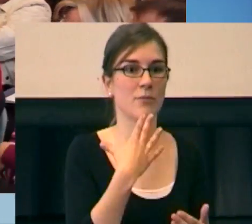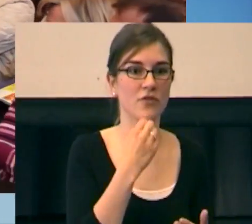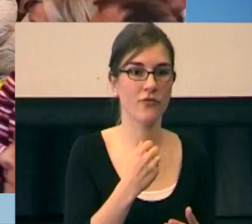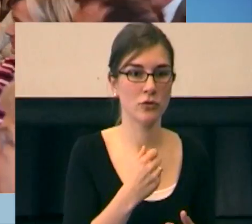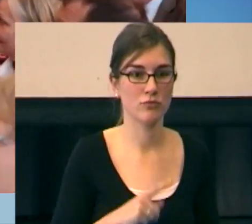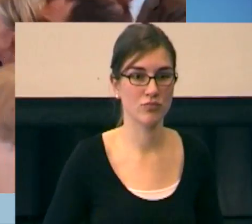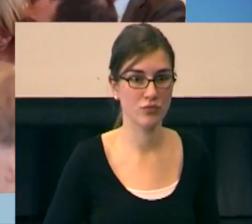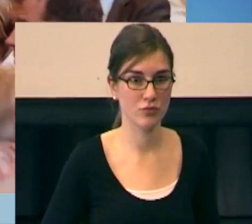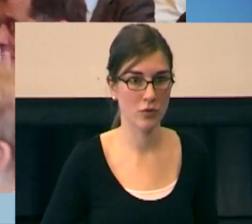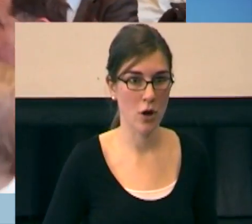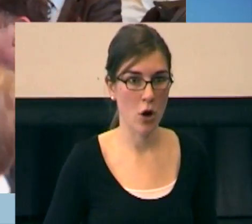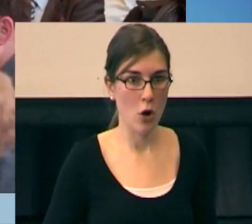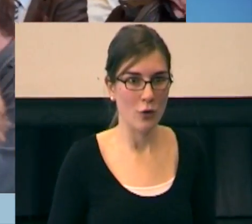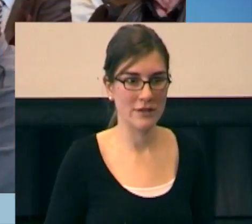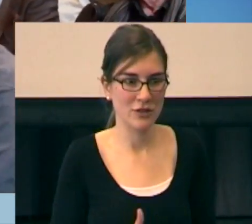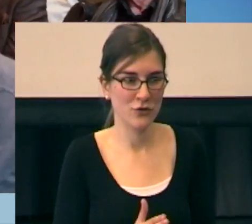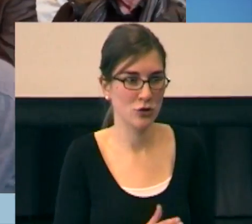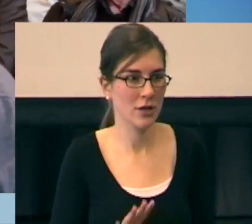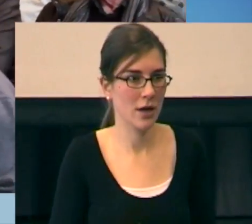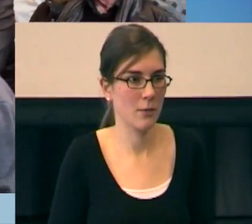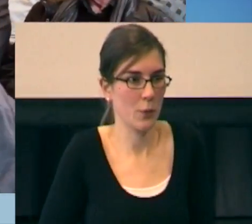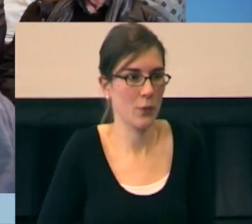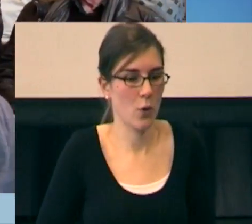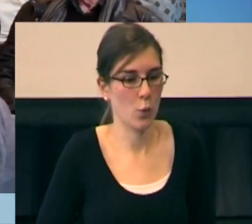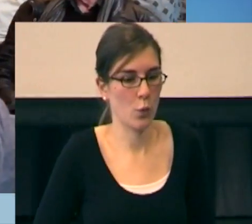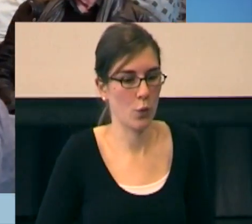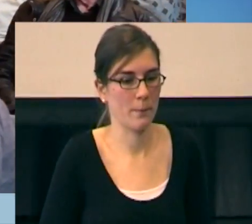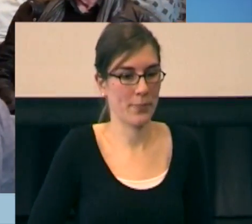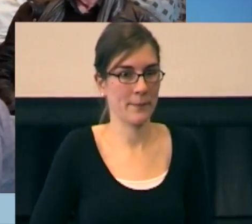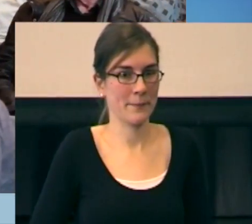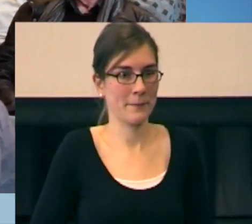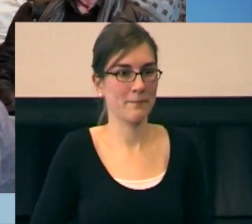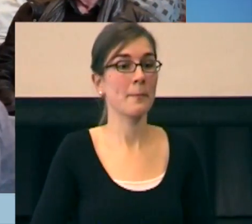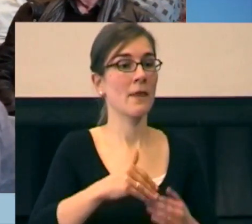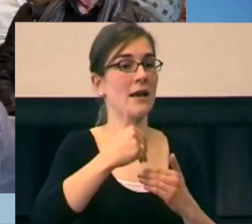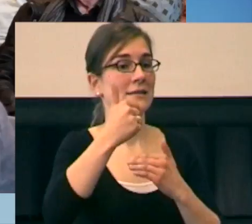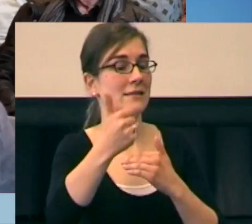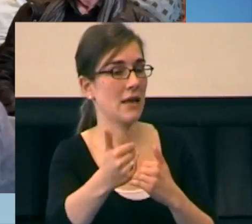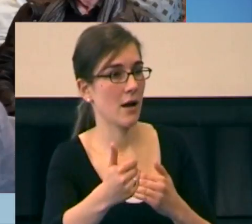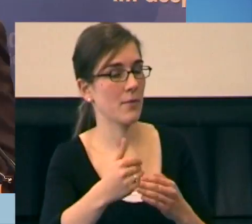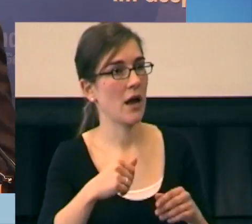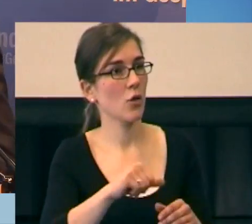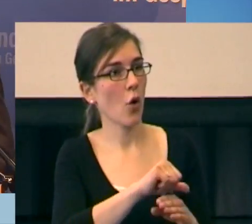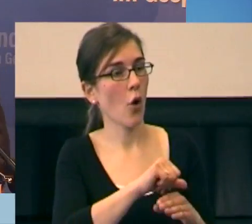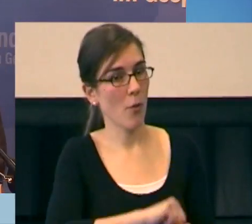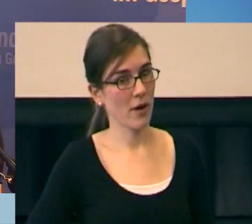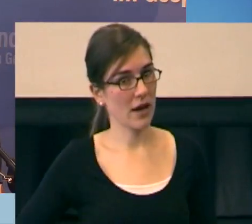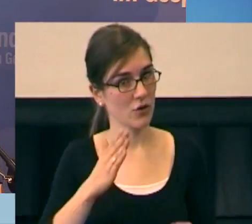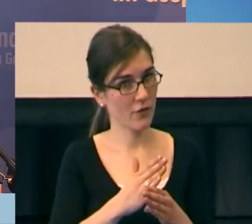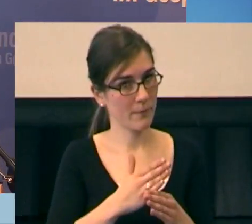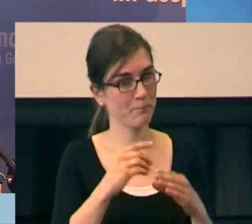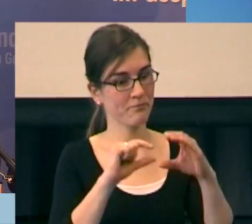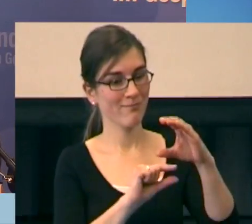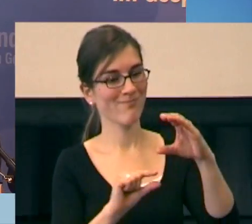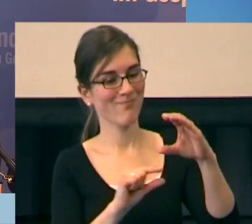dass sie zwischendurch zukneifen, den Strahl unterbrechen können. Nach der Operation funktioniert auf jeden Fall noch der